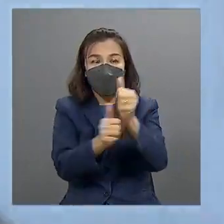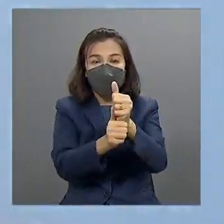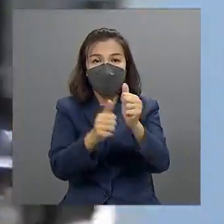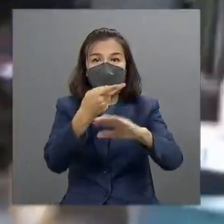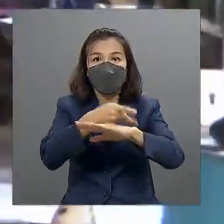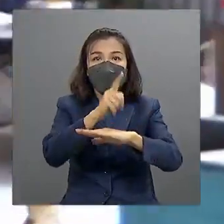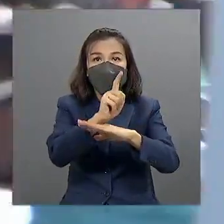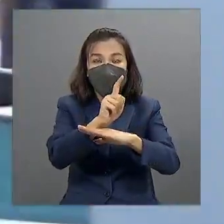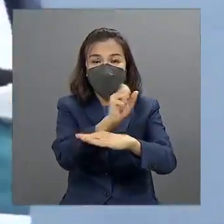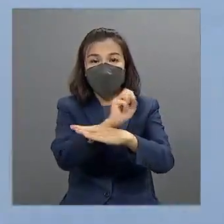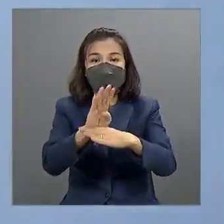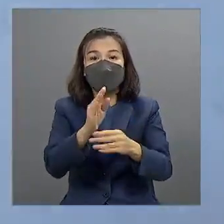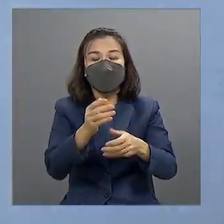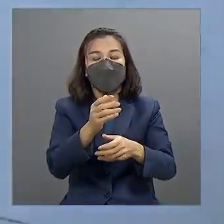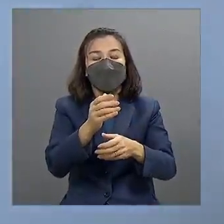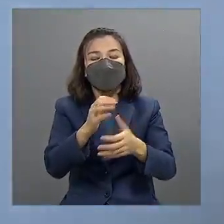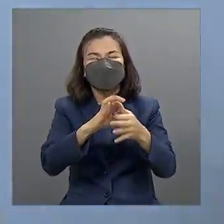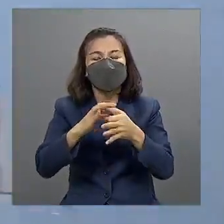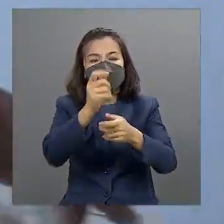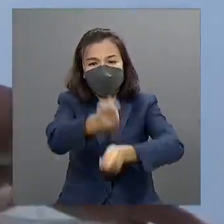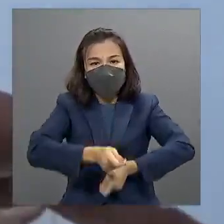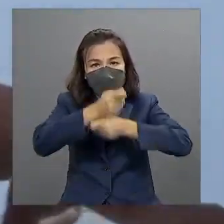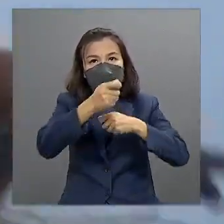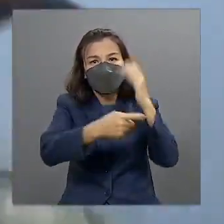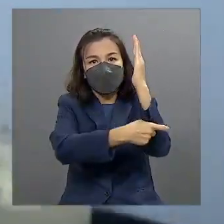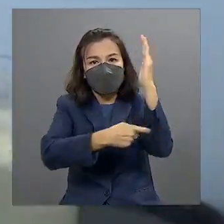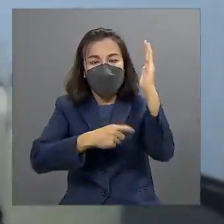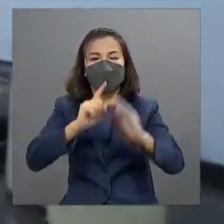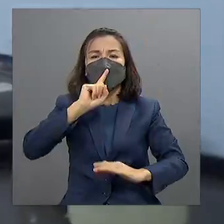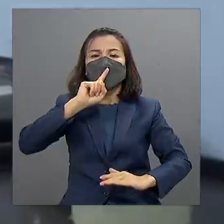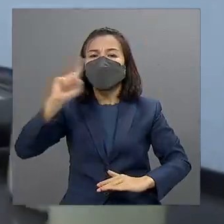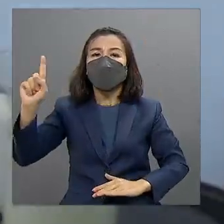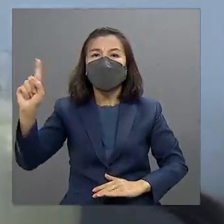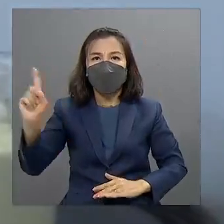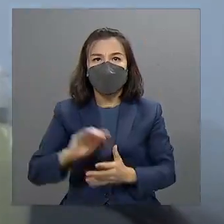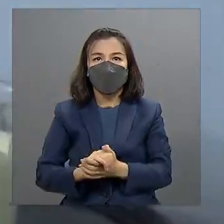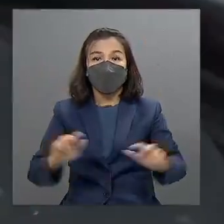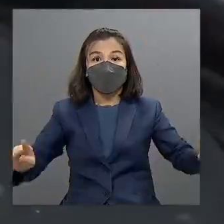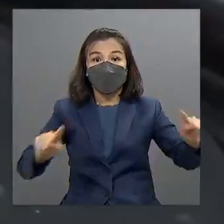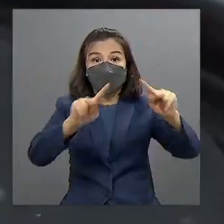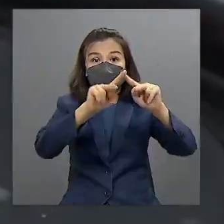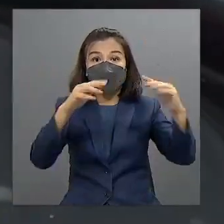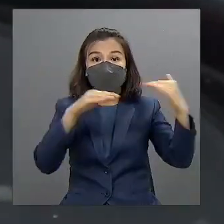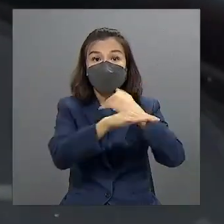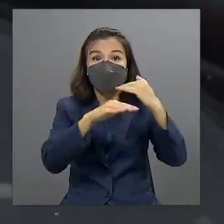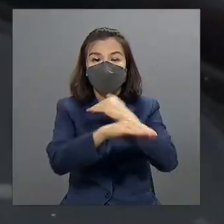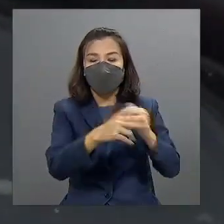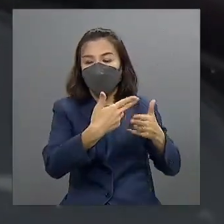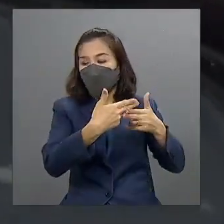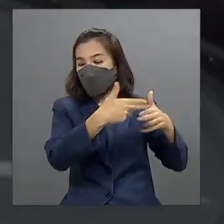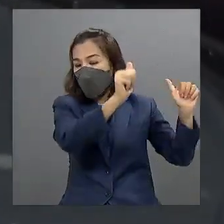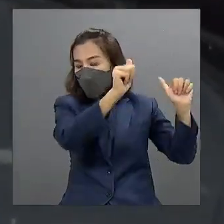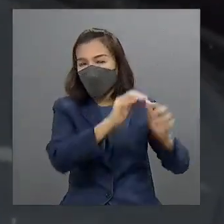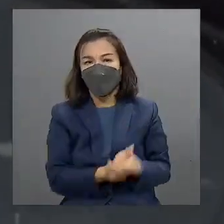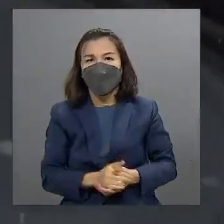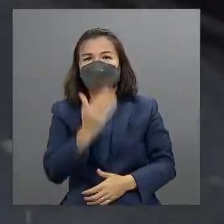ชาวสน RPG แปเทศไยมาร้องเรีนค่ะว่าถูกระทรวงคำนาคม ลอยแร์โครงการไม่จสั